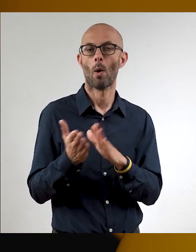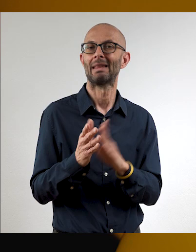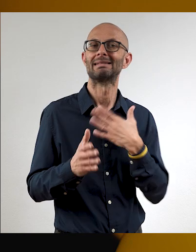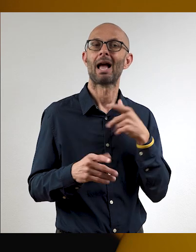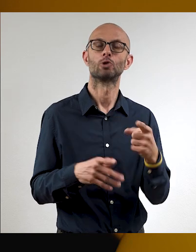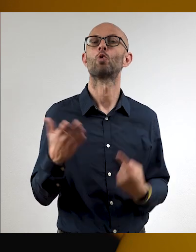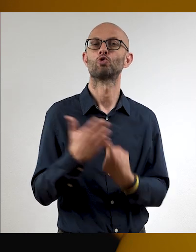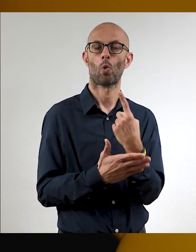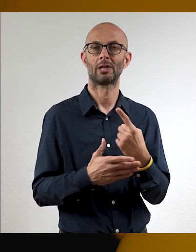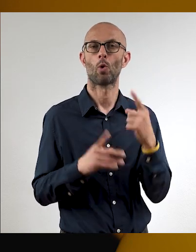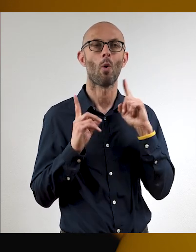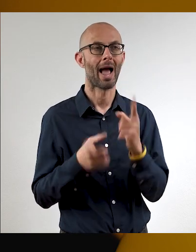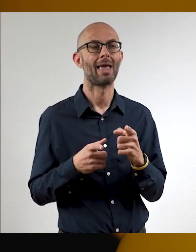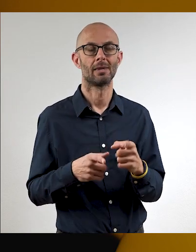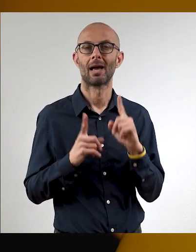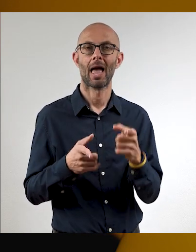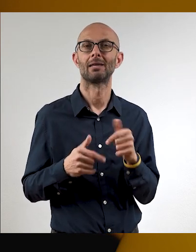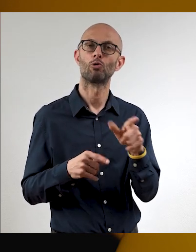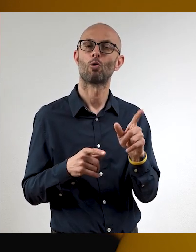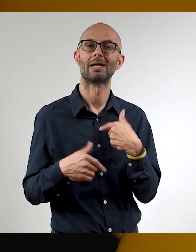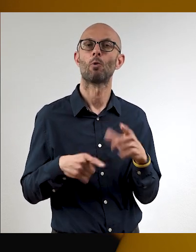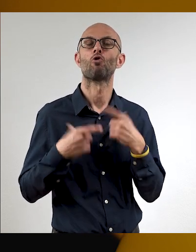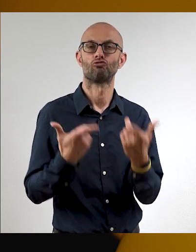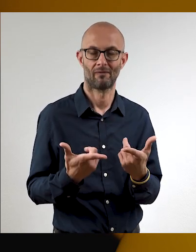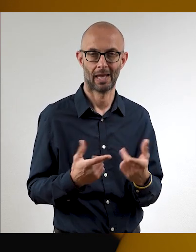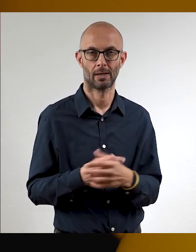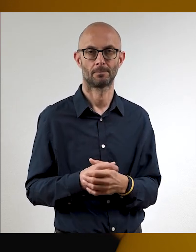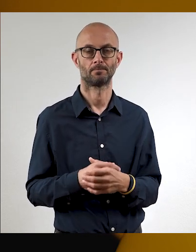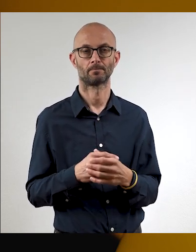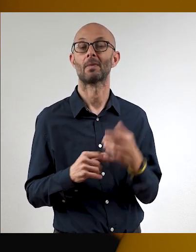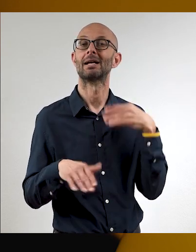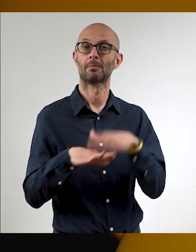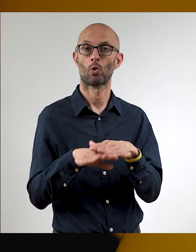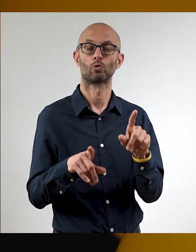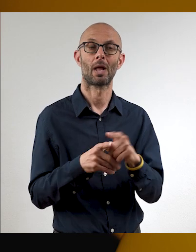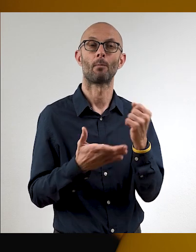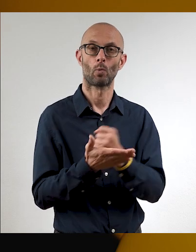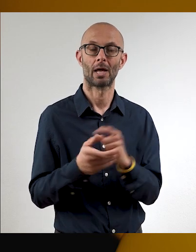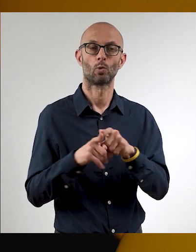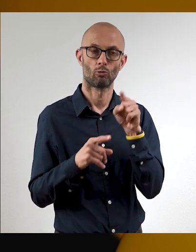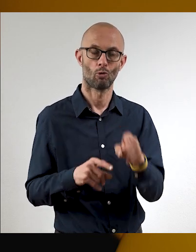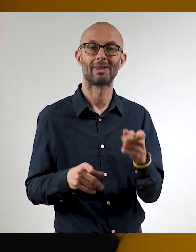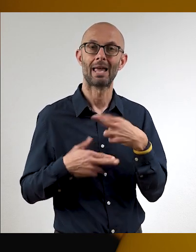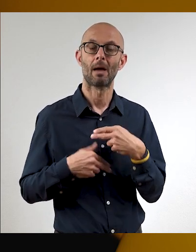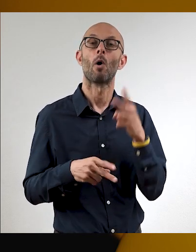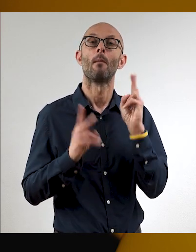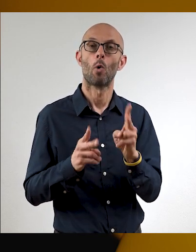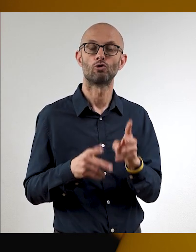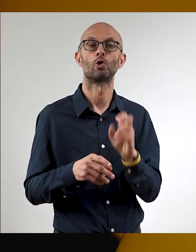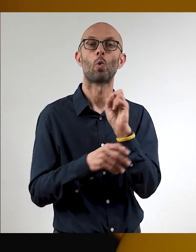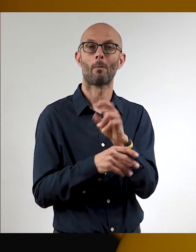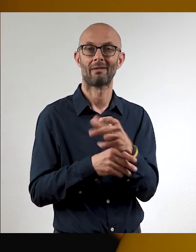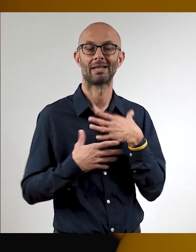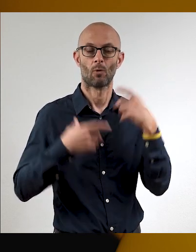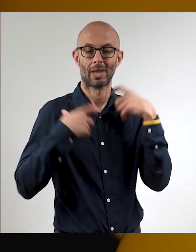zakaj se je to zgodilo, kaj je to, kar smo doživeli. Ne? Sporoča poudarja tudi to, da imamo možnost vplivati na